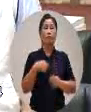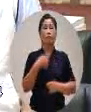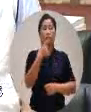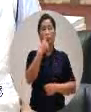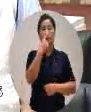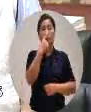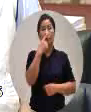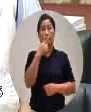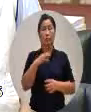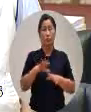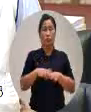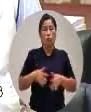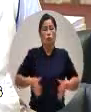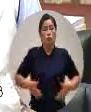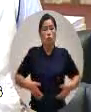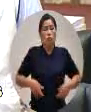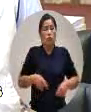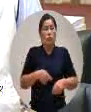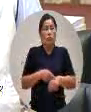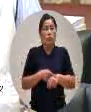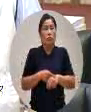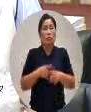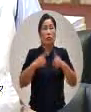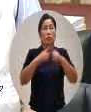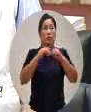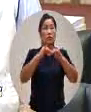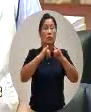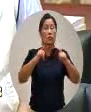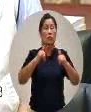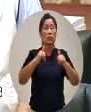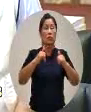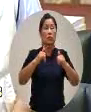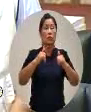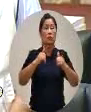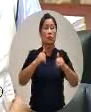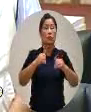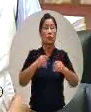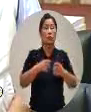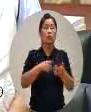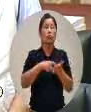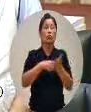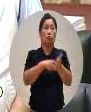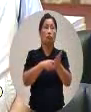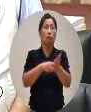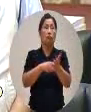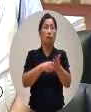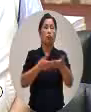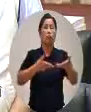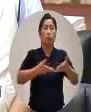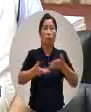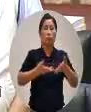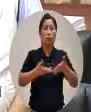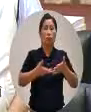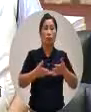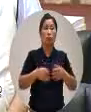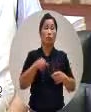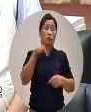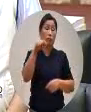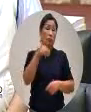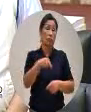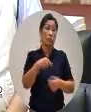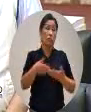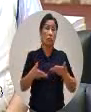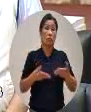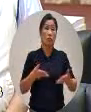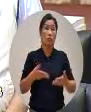有一個有緊急性的就是說人民的請陳請案因為這件事